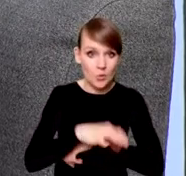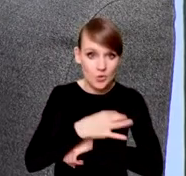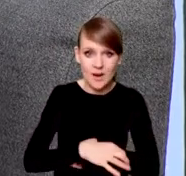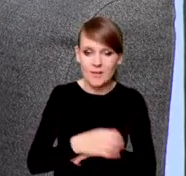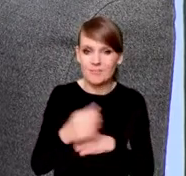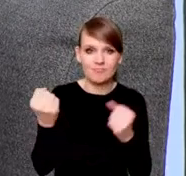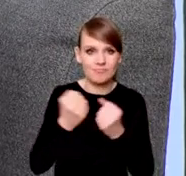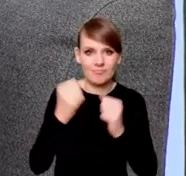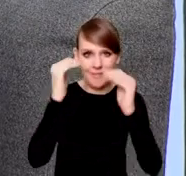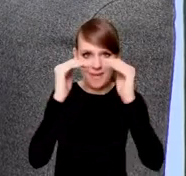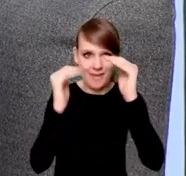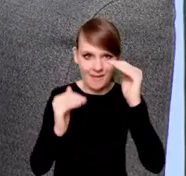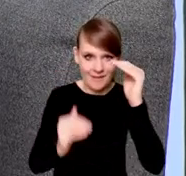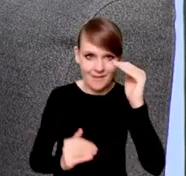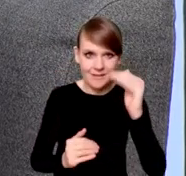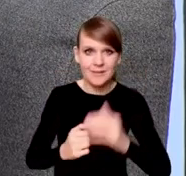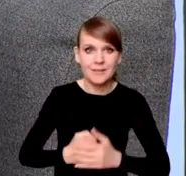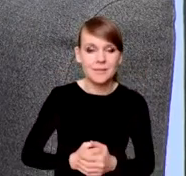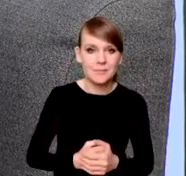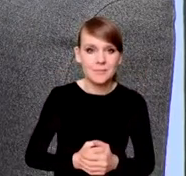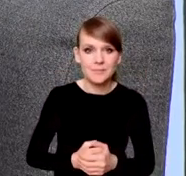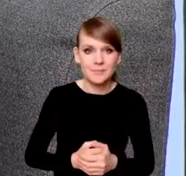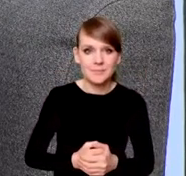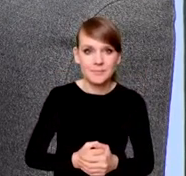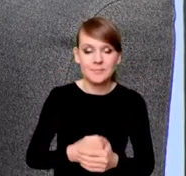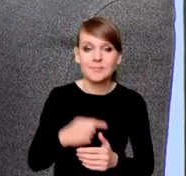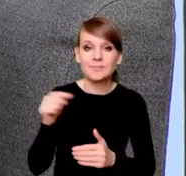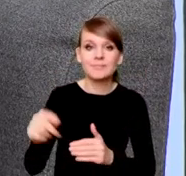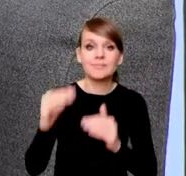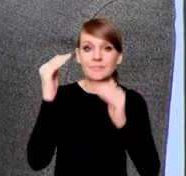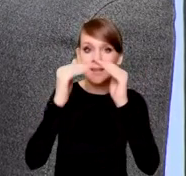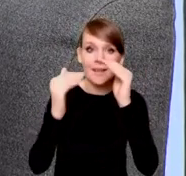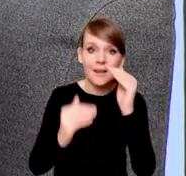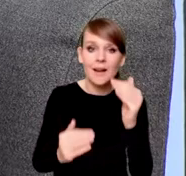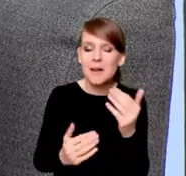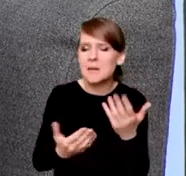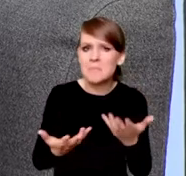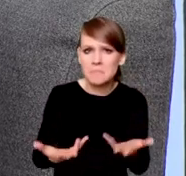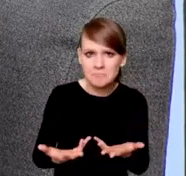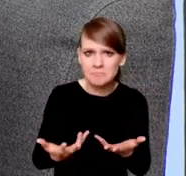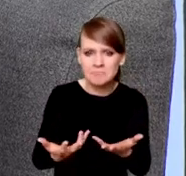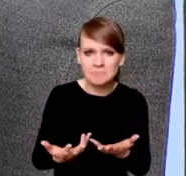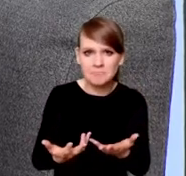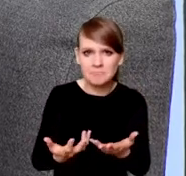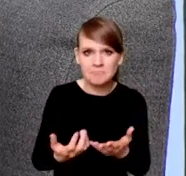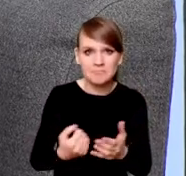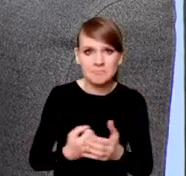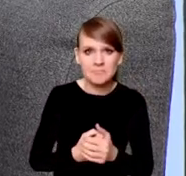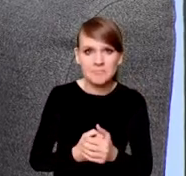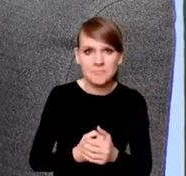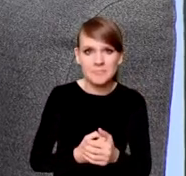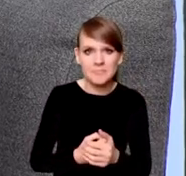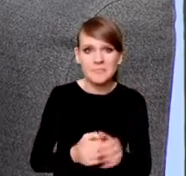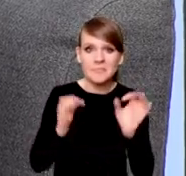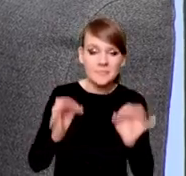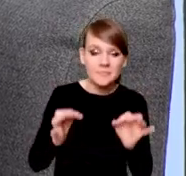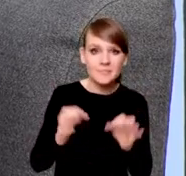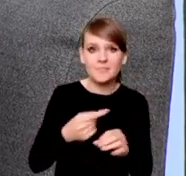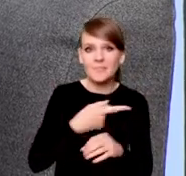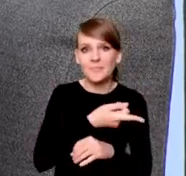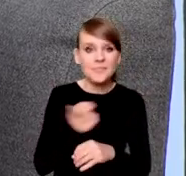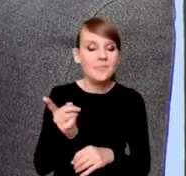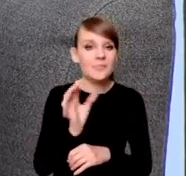zhierarchizowane. I ta hierarchizacja nie jest czymś, na co współcześni młodzi